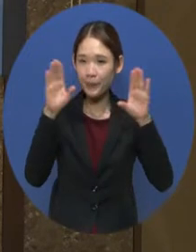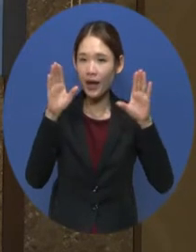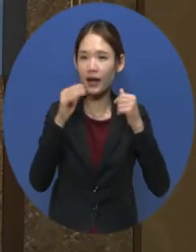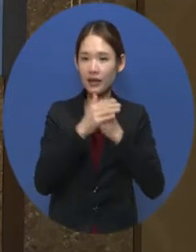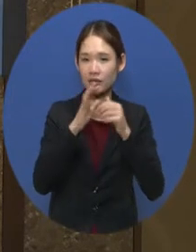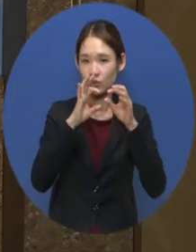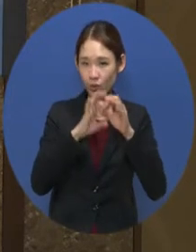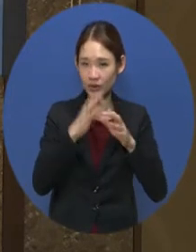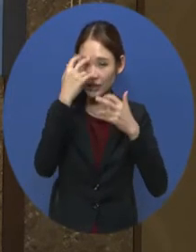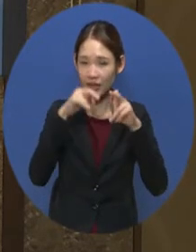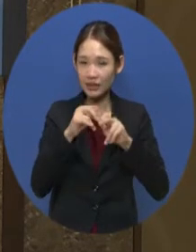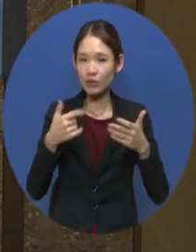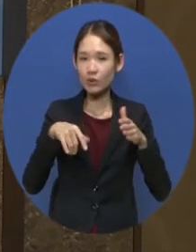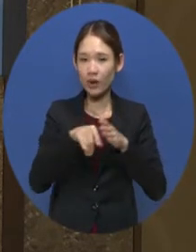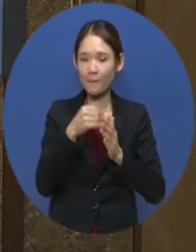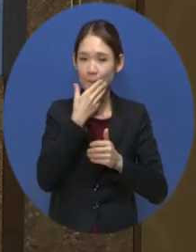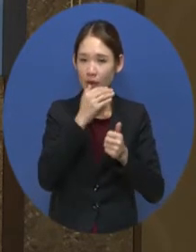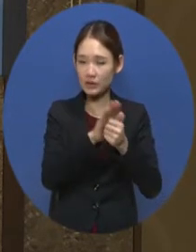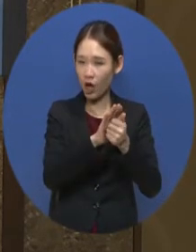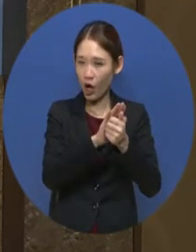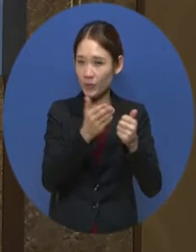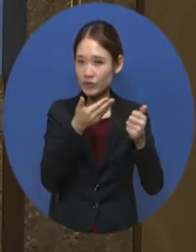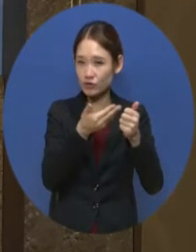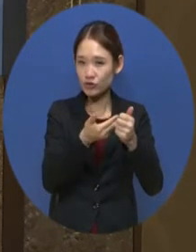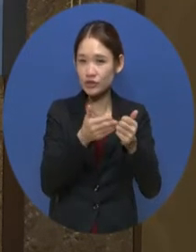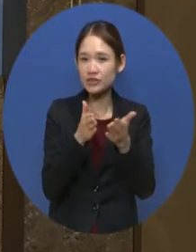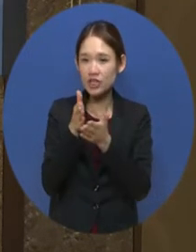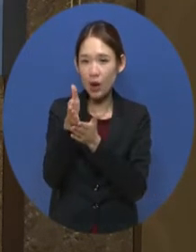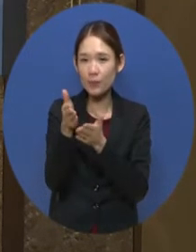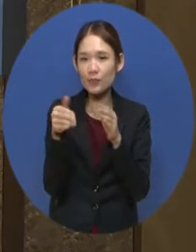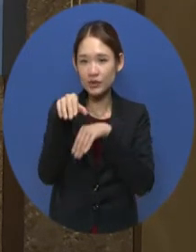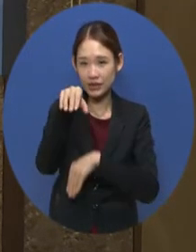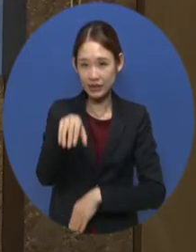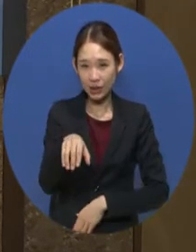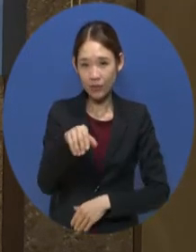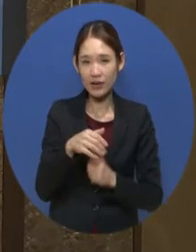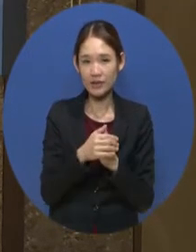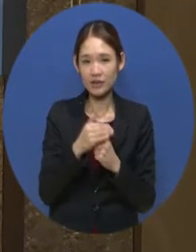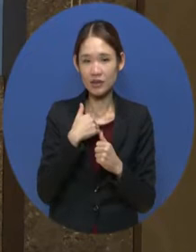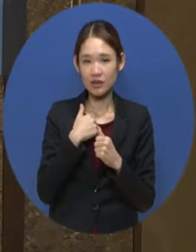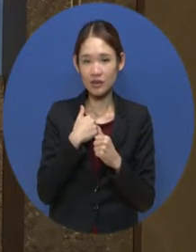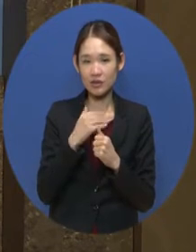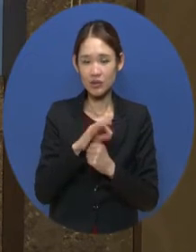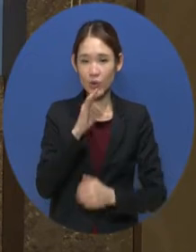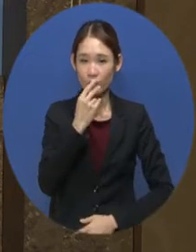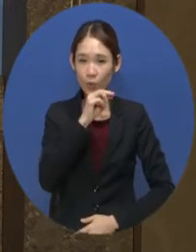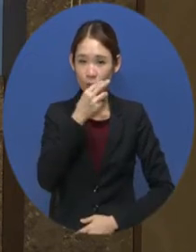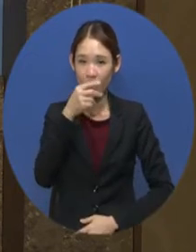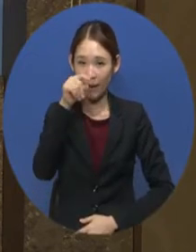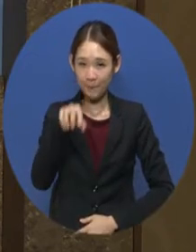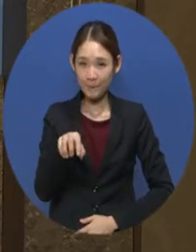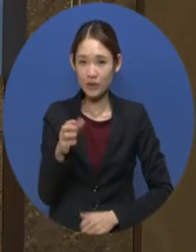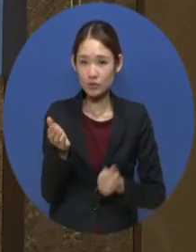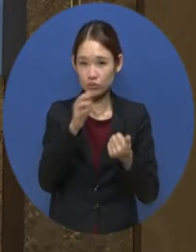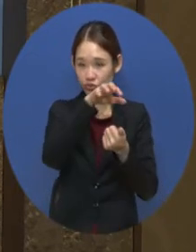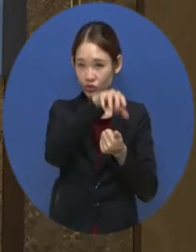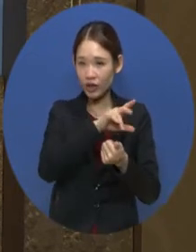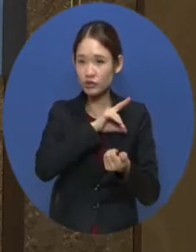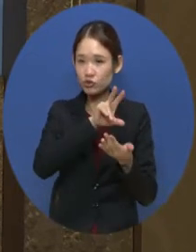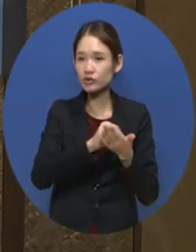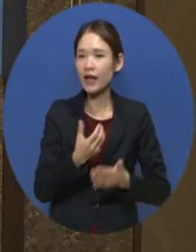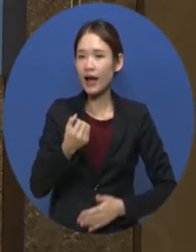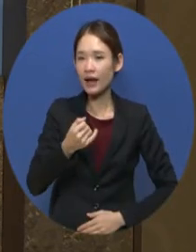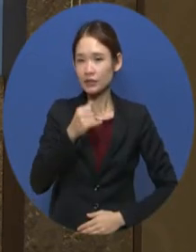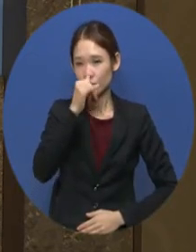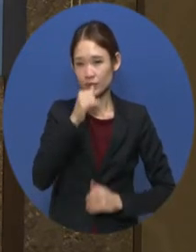네. 시각장애인들을 위한 복지 서비스를 제공하는 전문 기관입니다. 그래서 저희는 요람에서 무덤까지라는 슬로건을 가지고